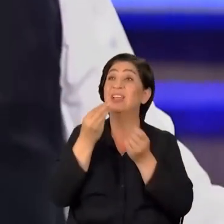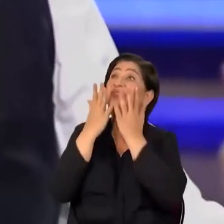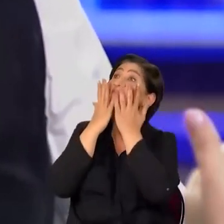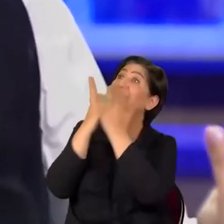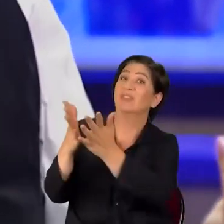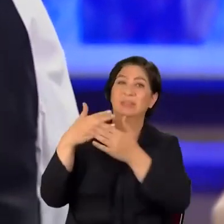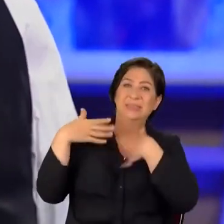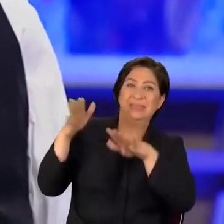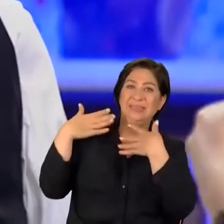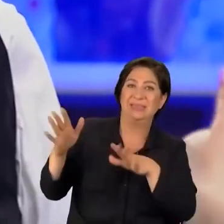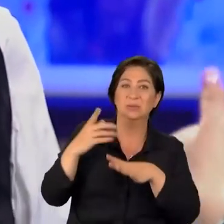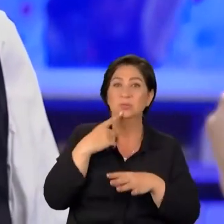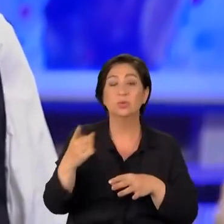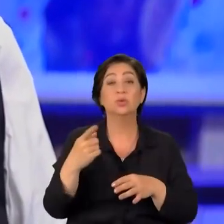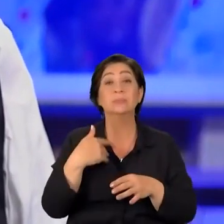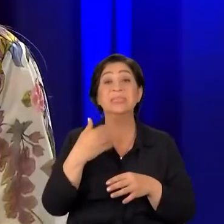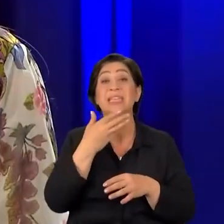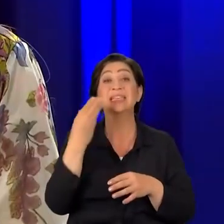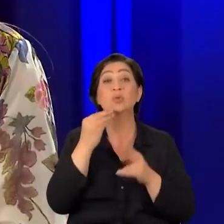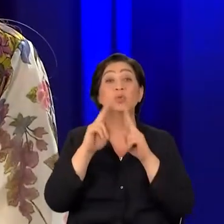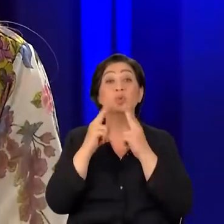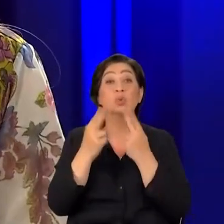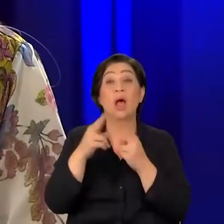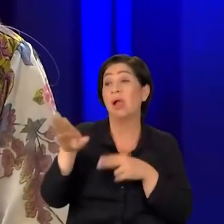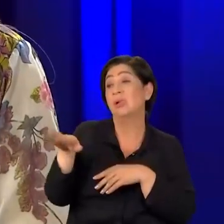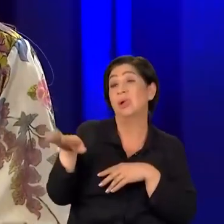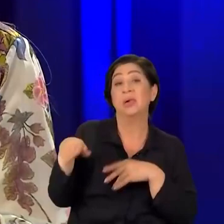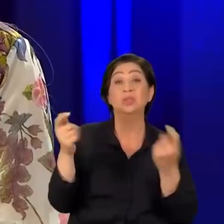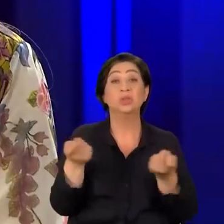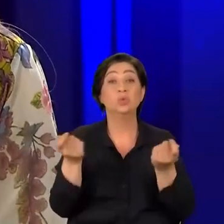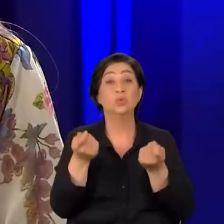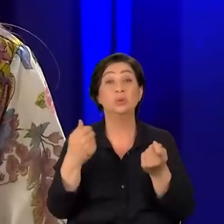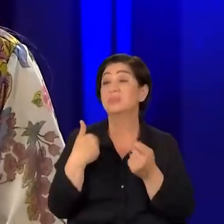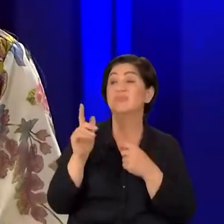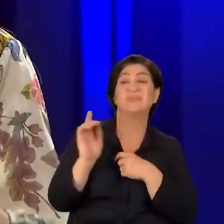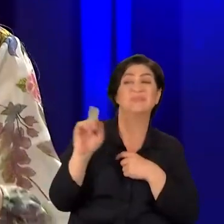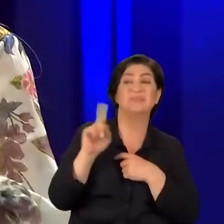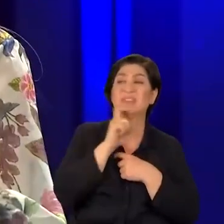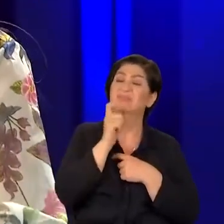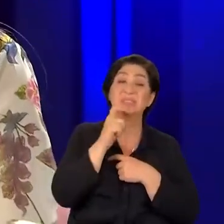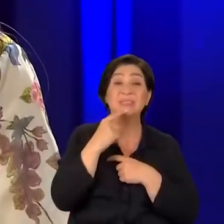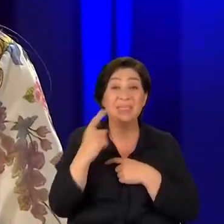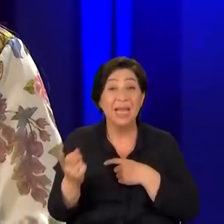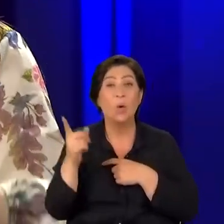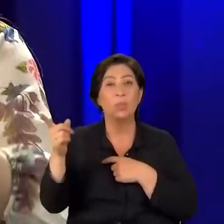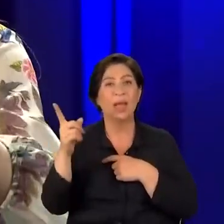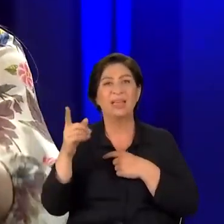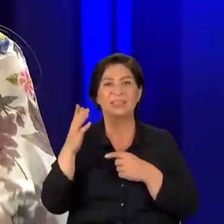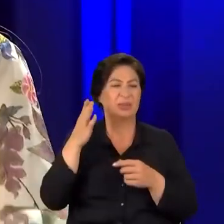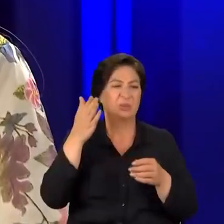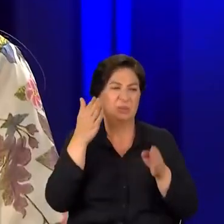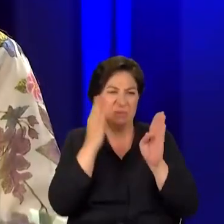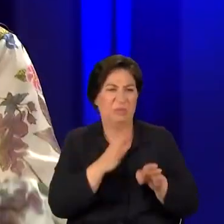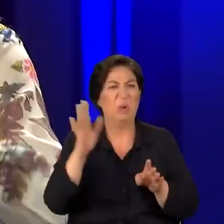ediyoruz aslında baktığınızda. Biz tabii. O gençlerin dünyasını sürekli aşağılamaya çalışarak, reddetmeye çalışarak, onlar sadakatsiz,